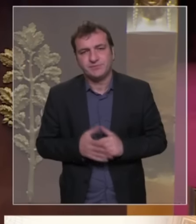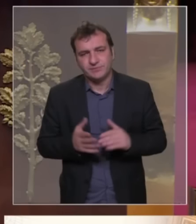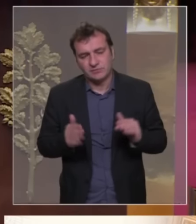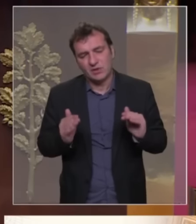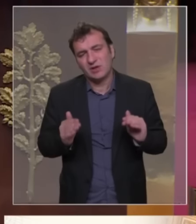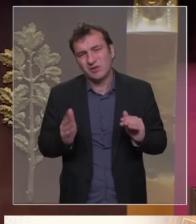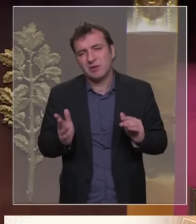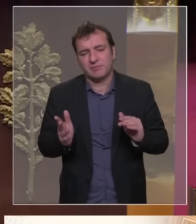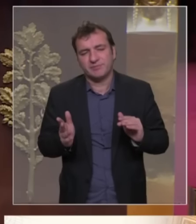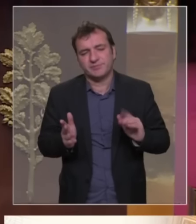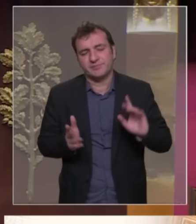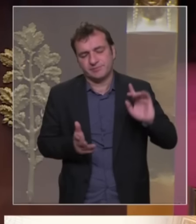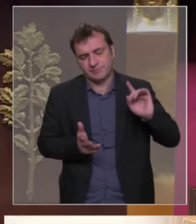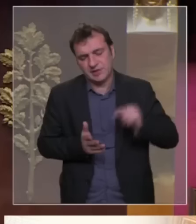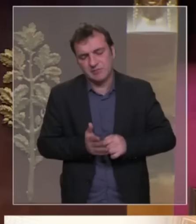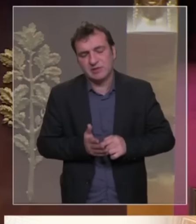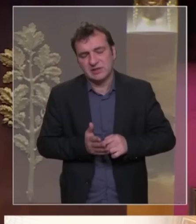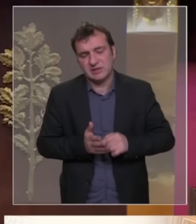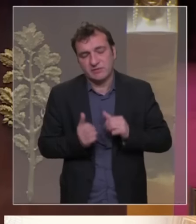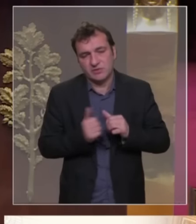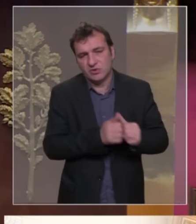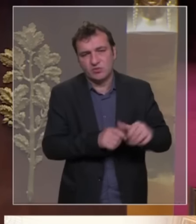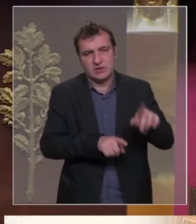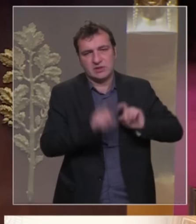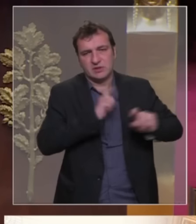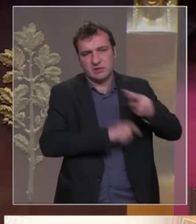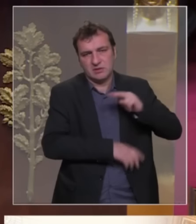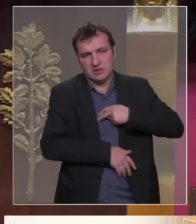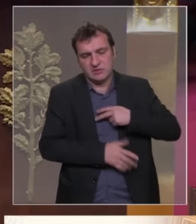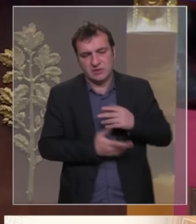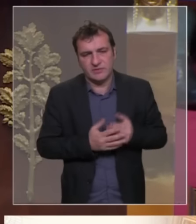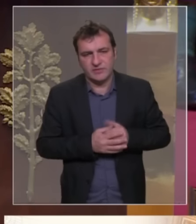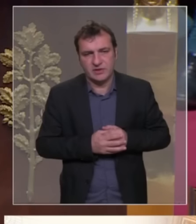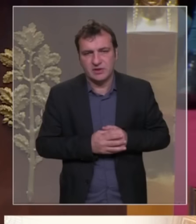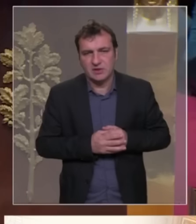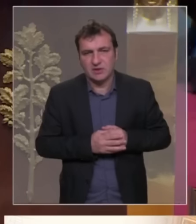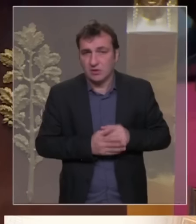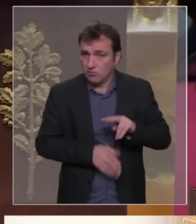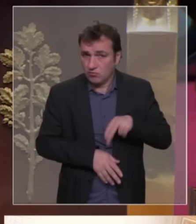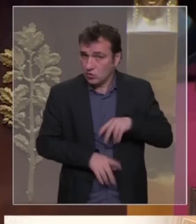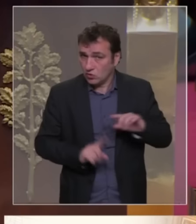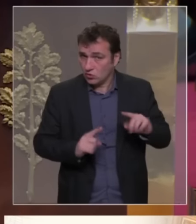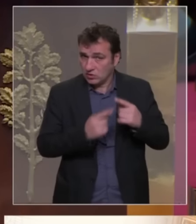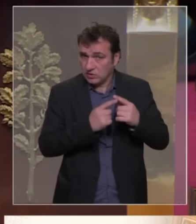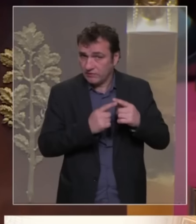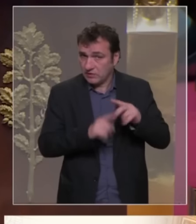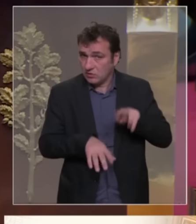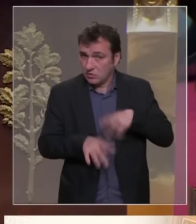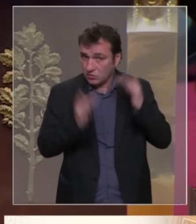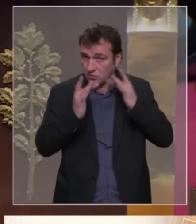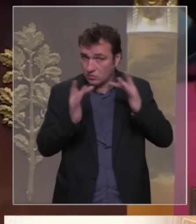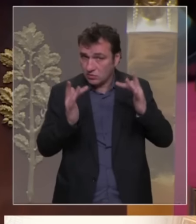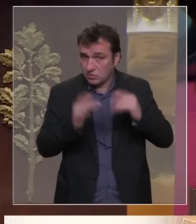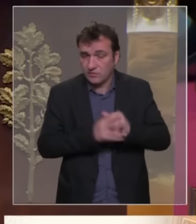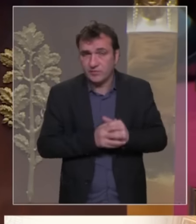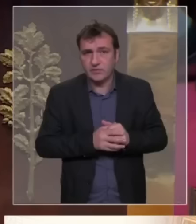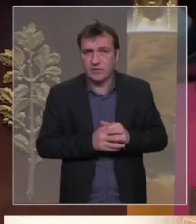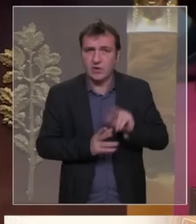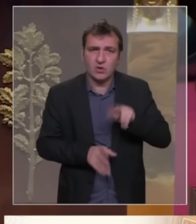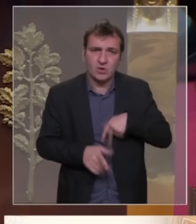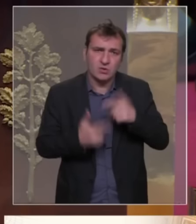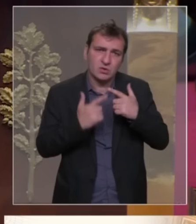un impératif conforme à notre histoire, à notre géographie, à notre culture, à notre